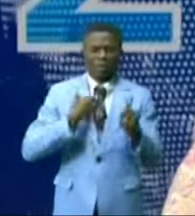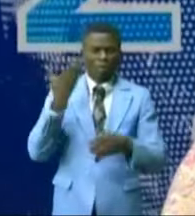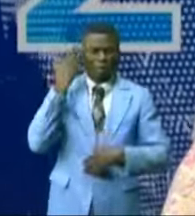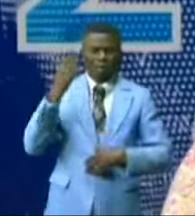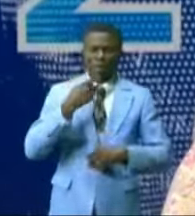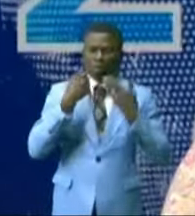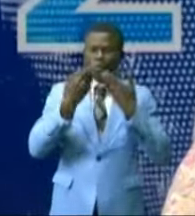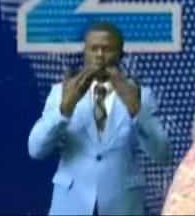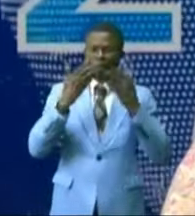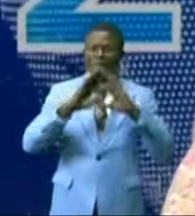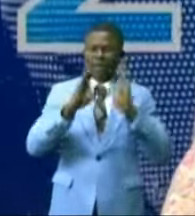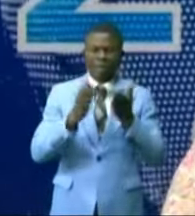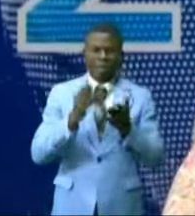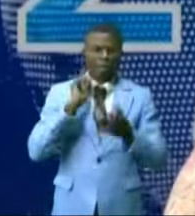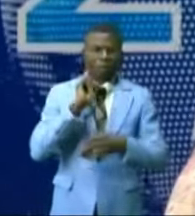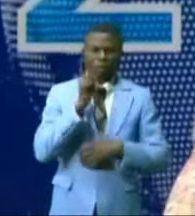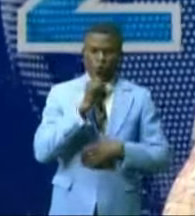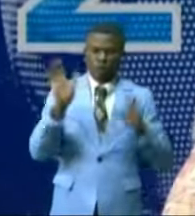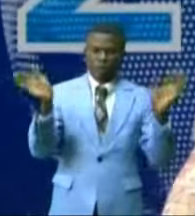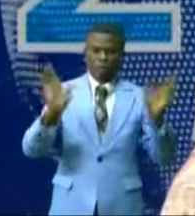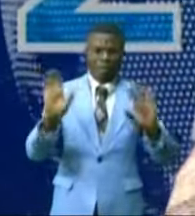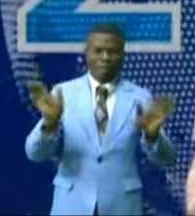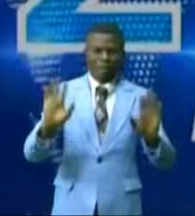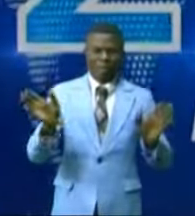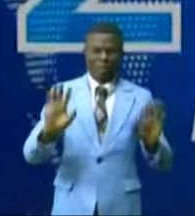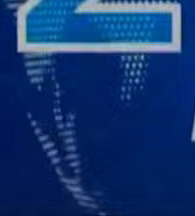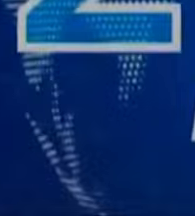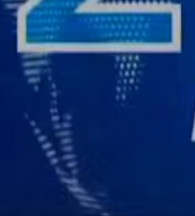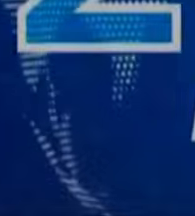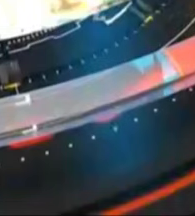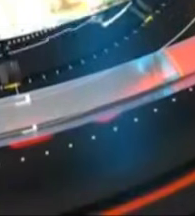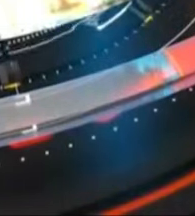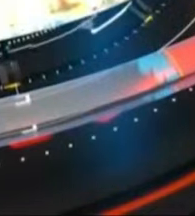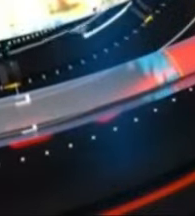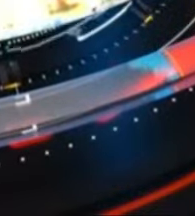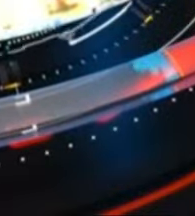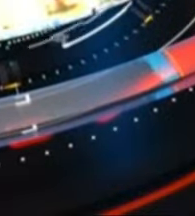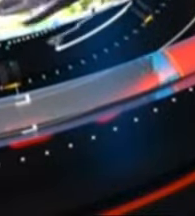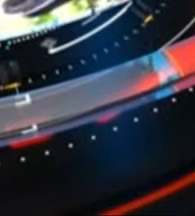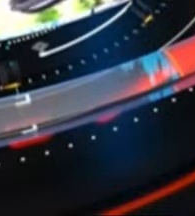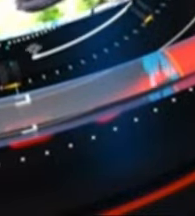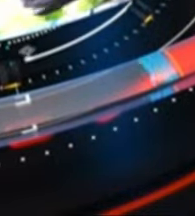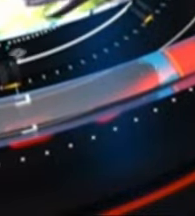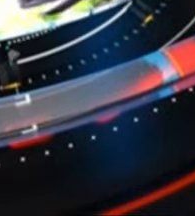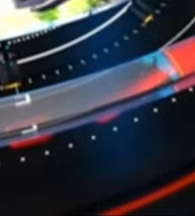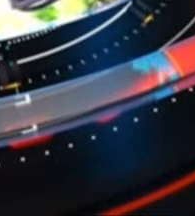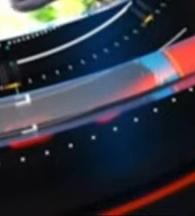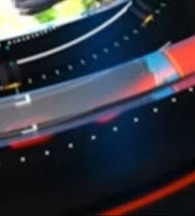retrouve demain, même heure, même chaîne. Bonsoir.